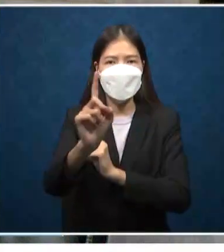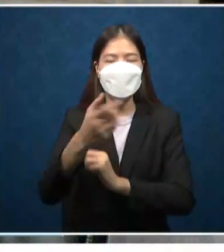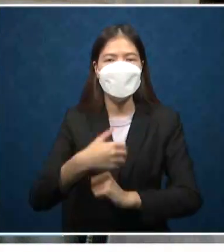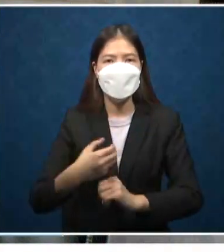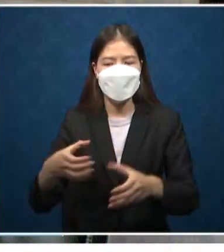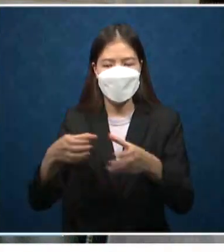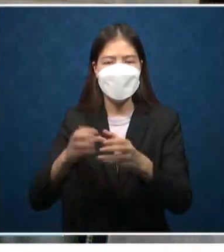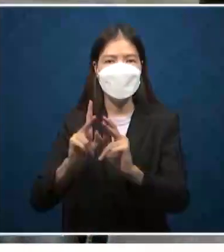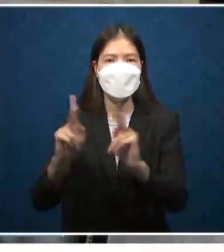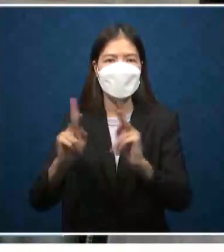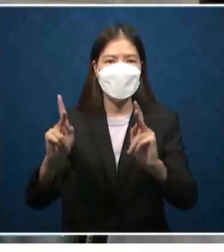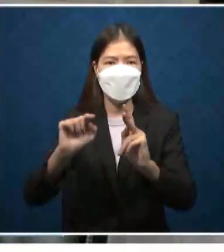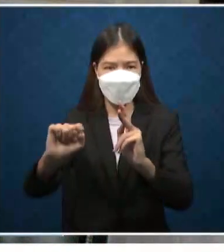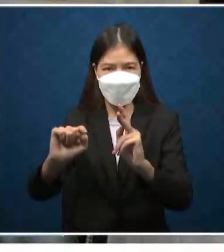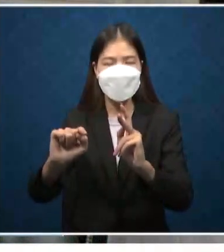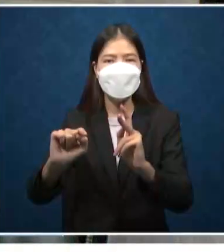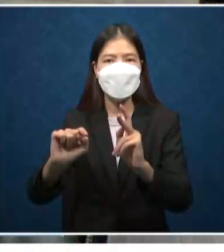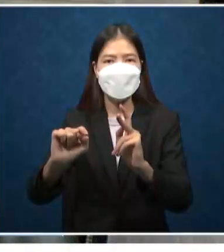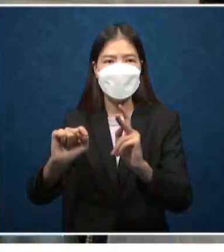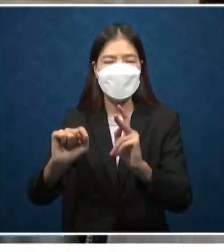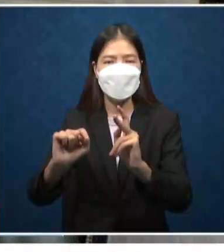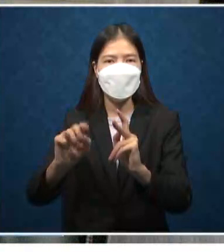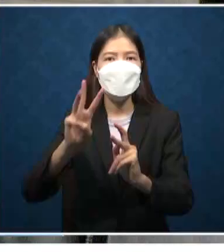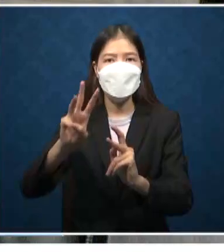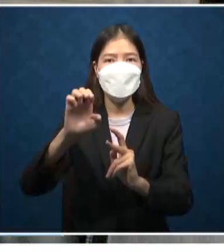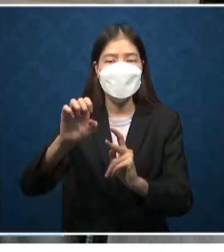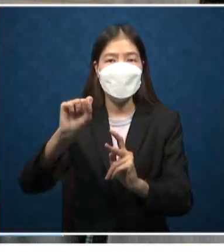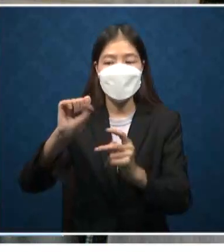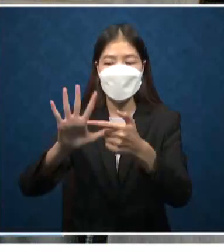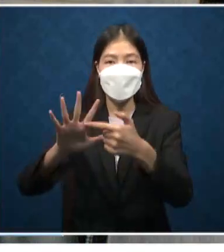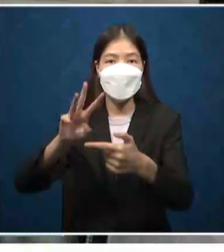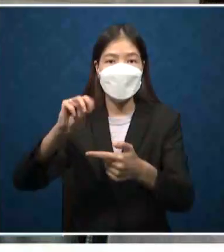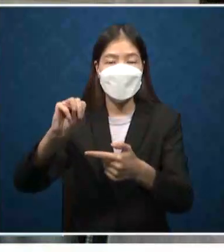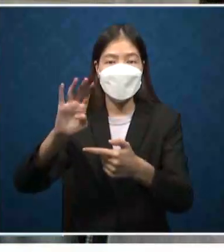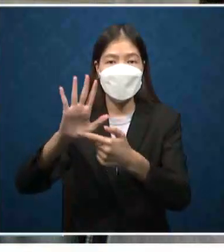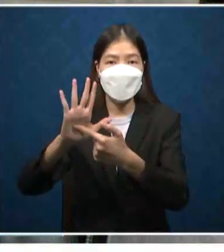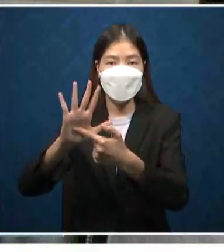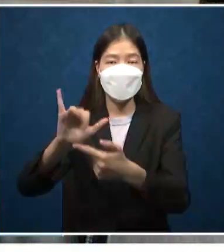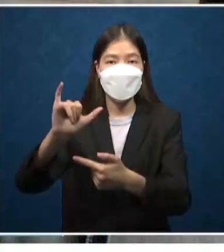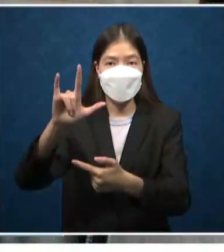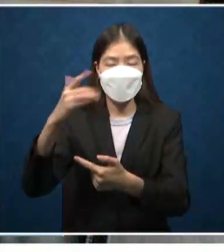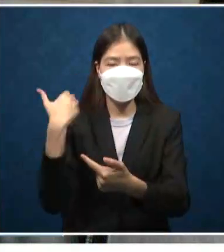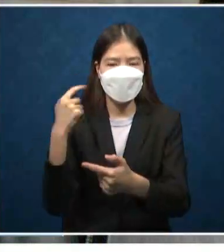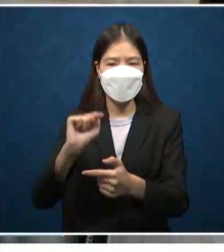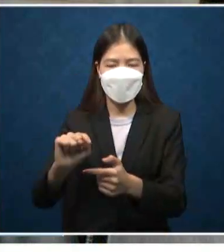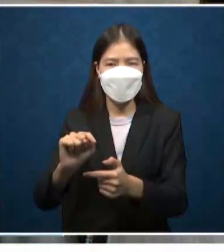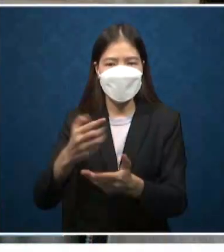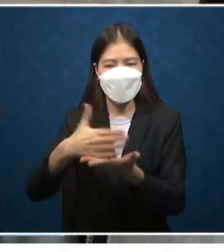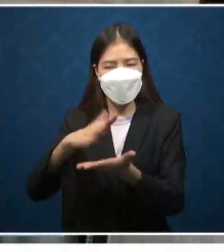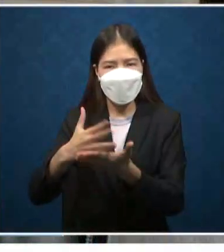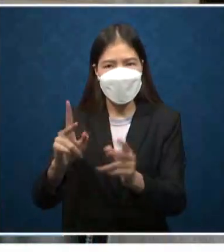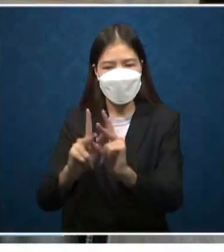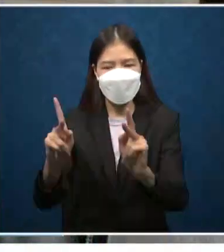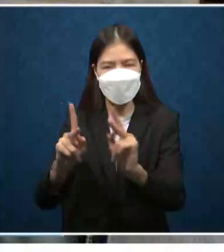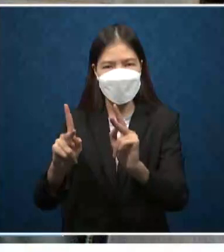มาธิการในคณะกรรมาธิการวิสามัญกิจการวุฒิสภาในสัดส่วนสมา